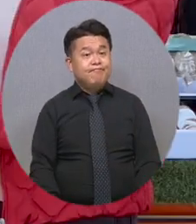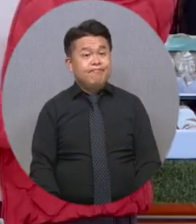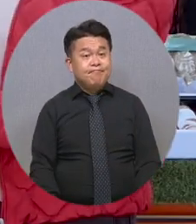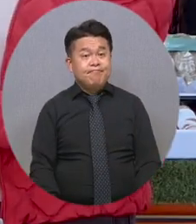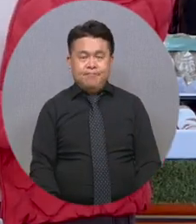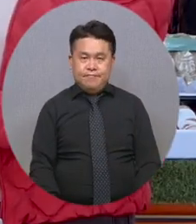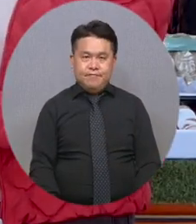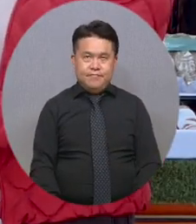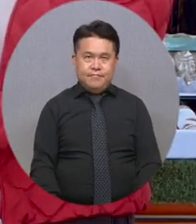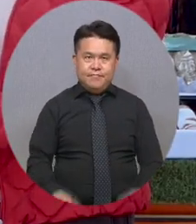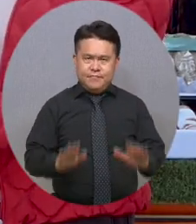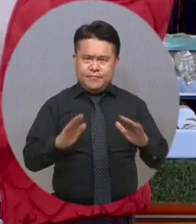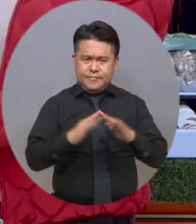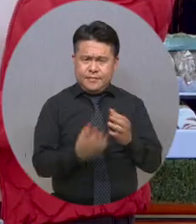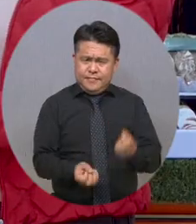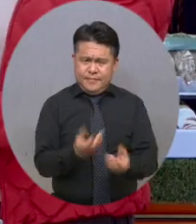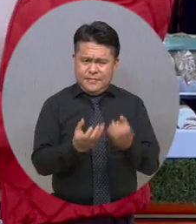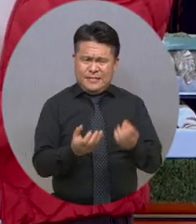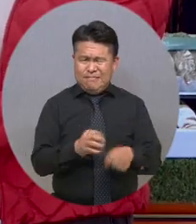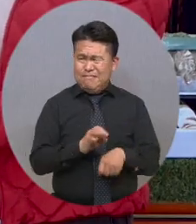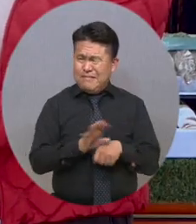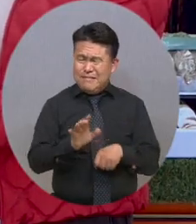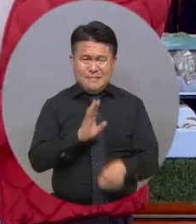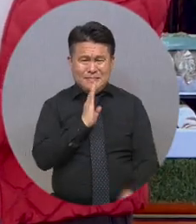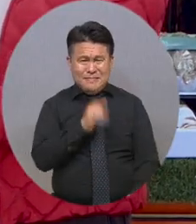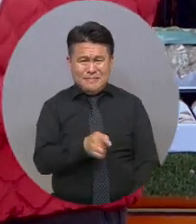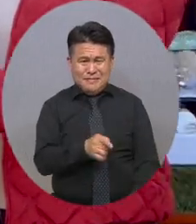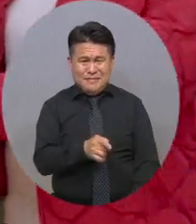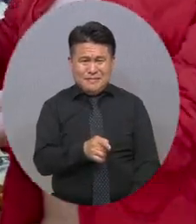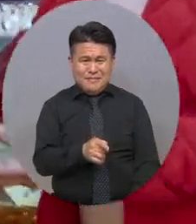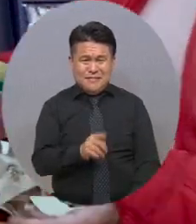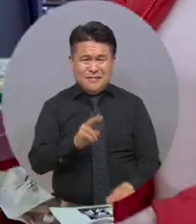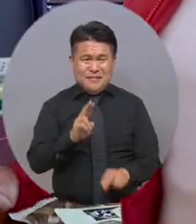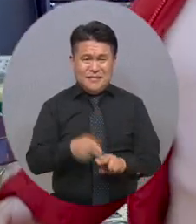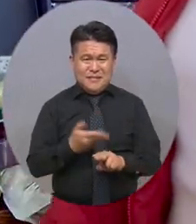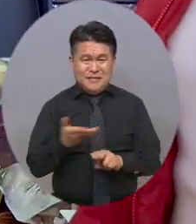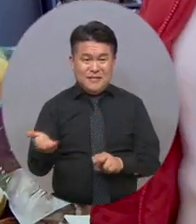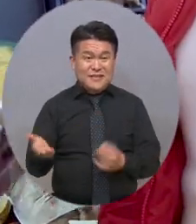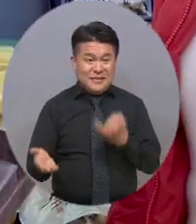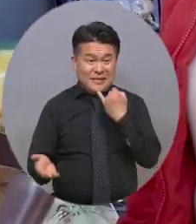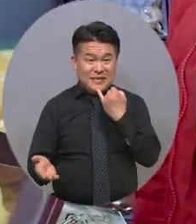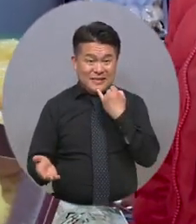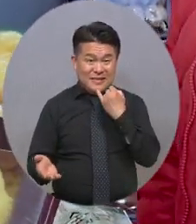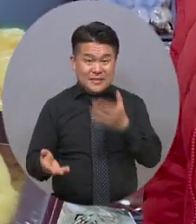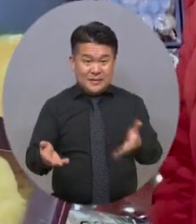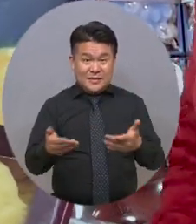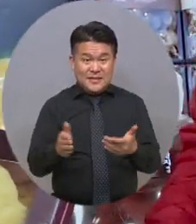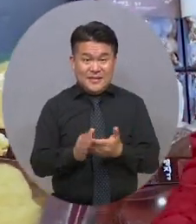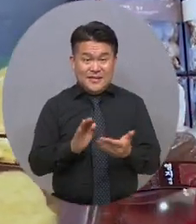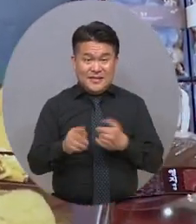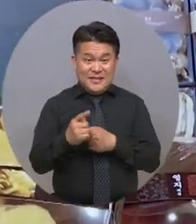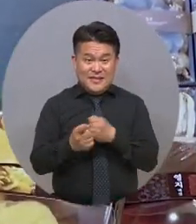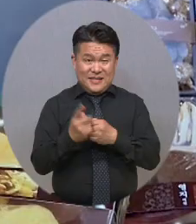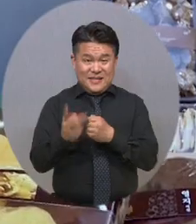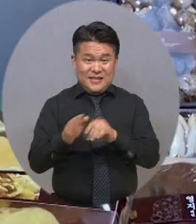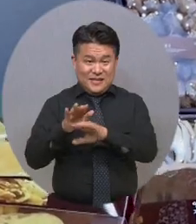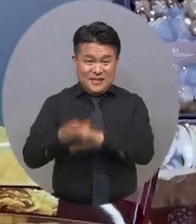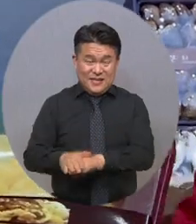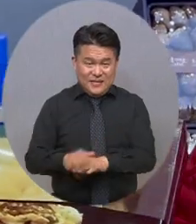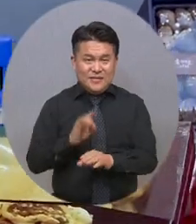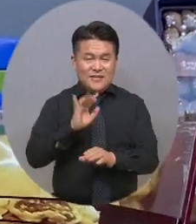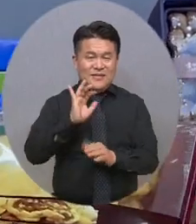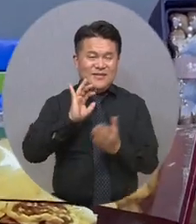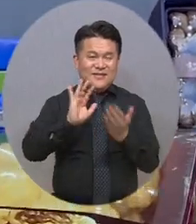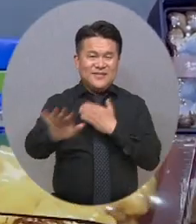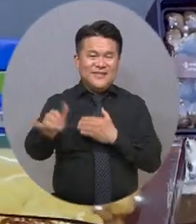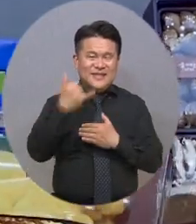그렇죠. 집에서 다르게 아주 귀찮죠. 그죠. 그렇죠. 또 네. 이렇게 온물 주면은 선물하기는 아주 좋습니다. 받아가지고 1년, 2년 나와도 다시 전화옵니다. 이거 어떻게 먹냐고. 그죠.